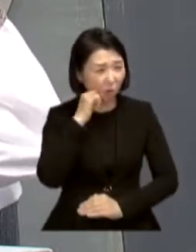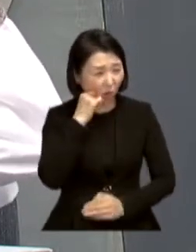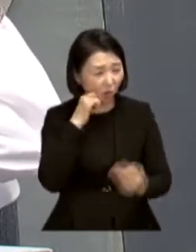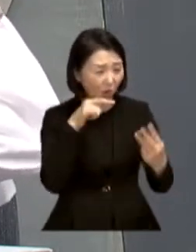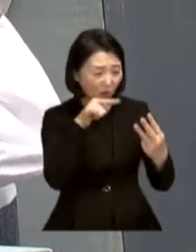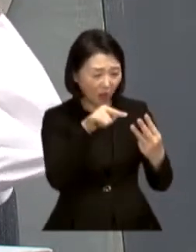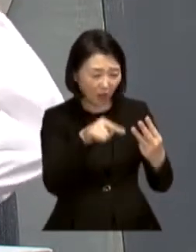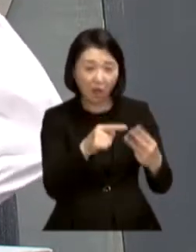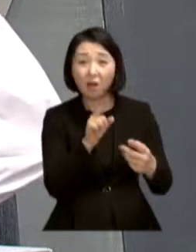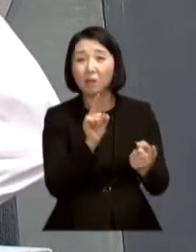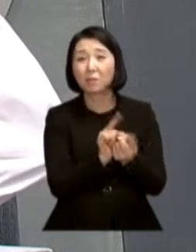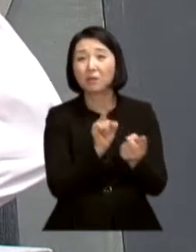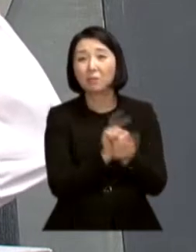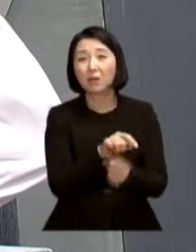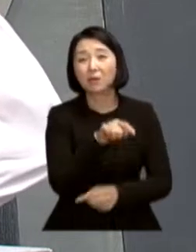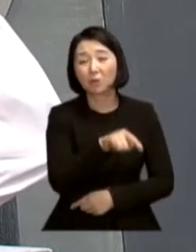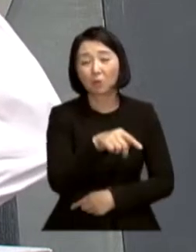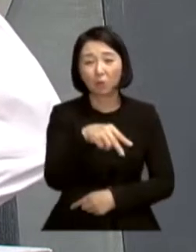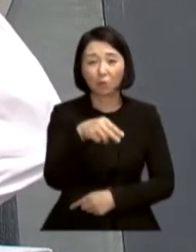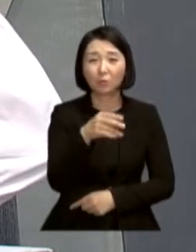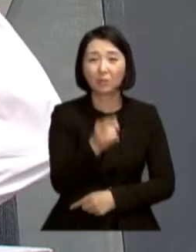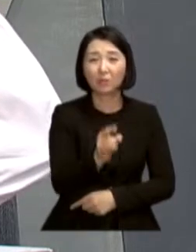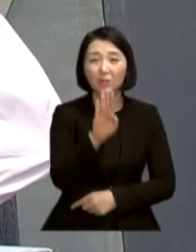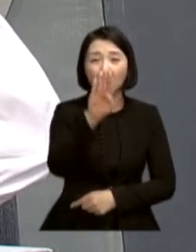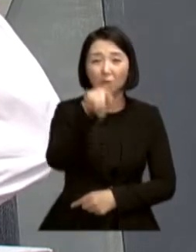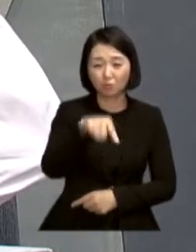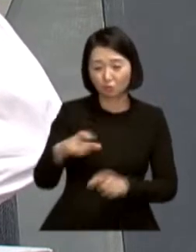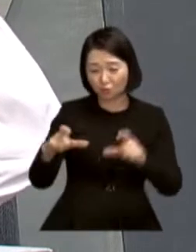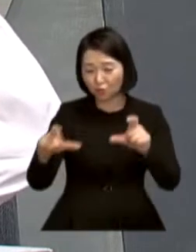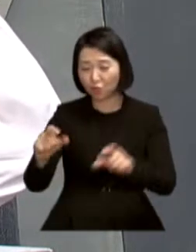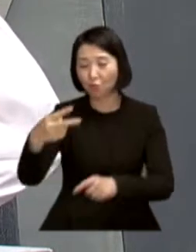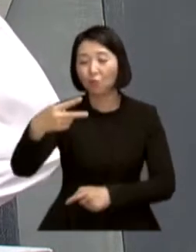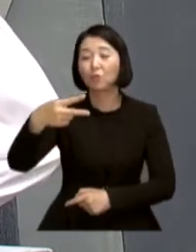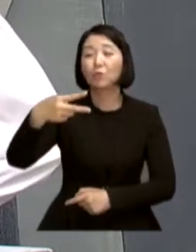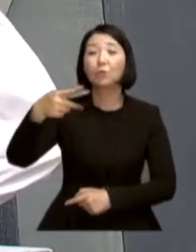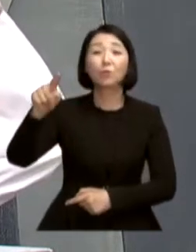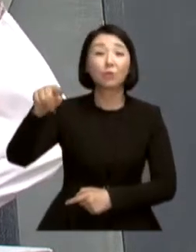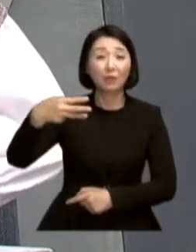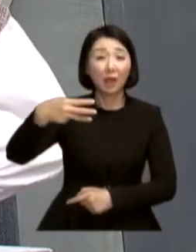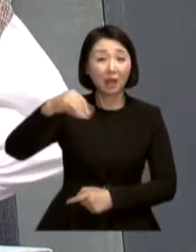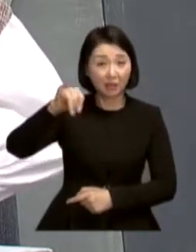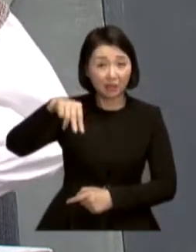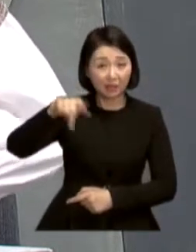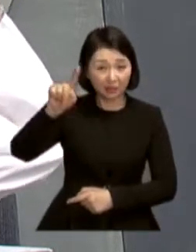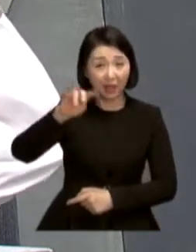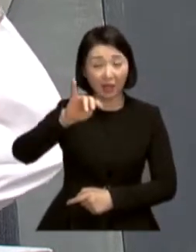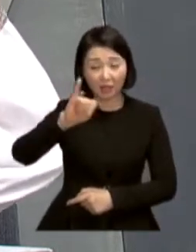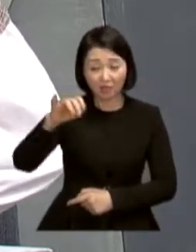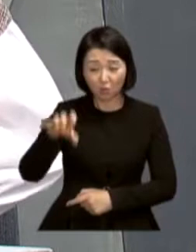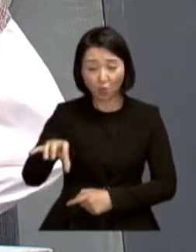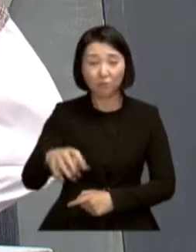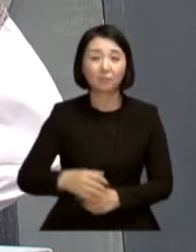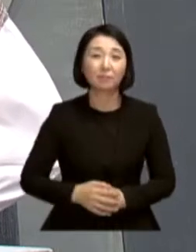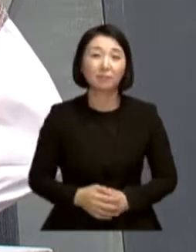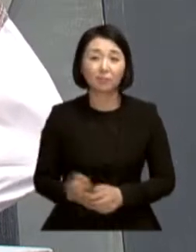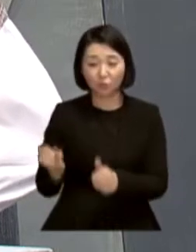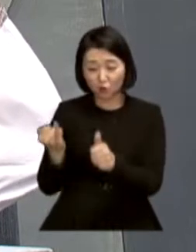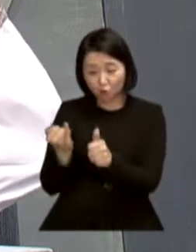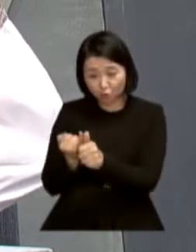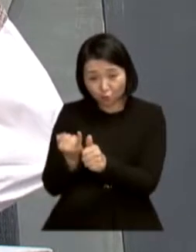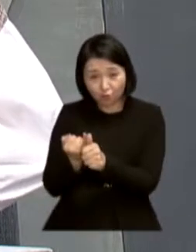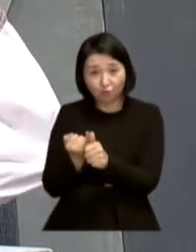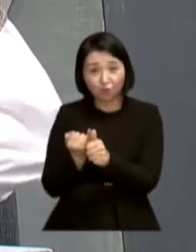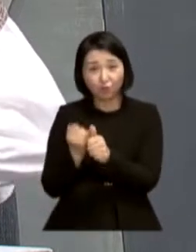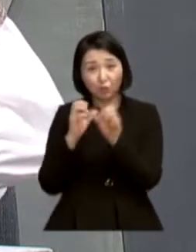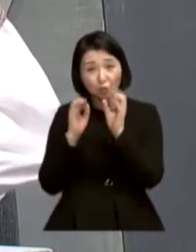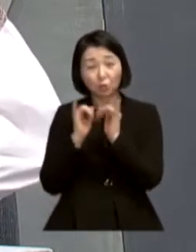모두 겪고 있는 곳이 바로 세부 딸리사의 지역이 아닐까 싶은데요. 이희석 장지연 선교사님 네 분은